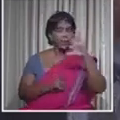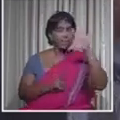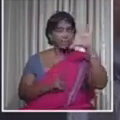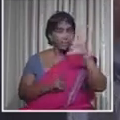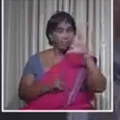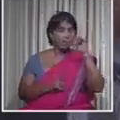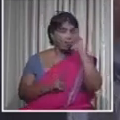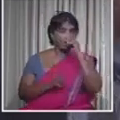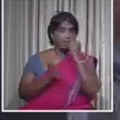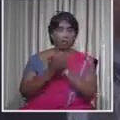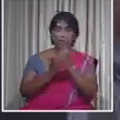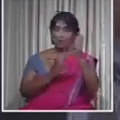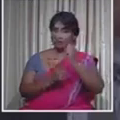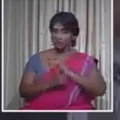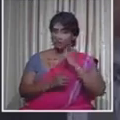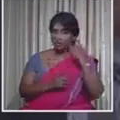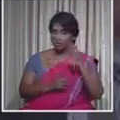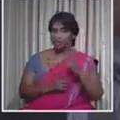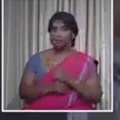ලියුම දුන්නට පස්සේ